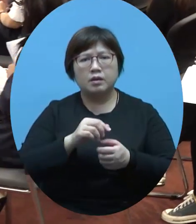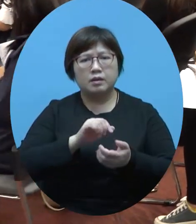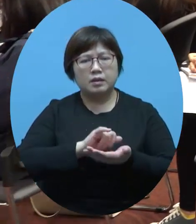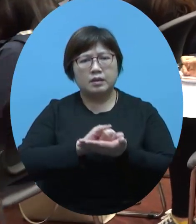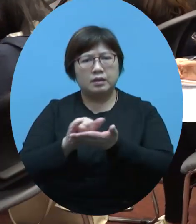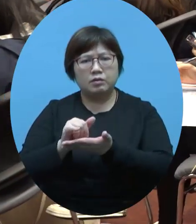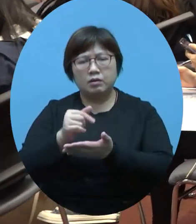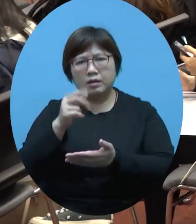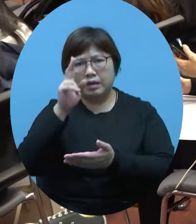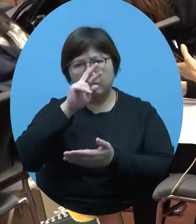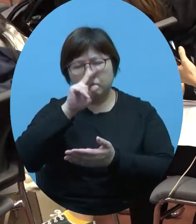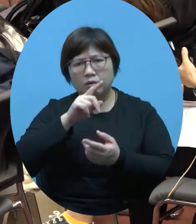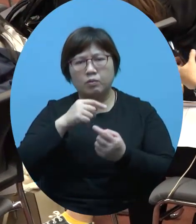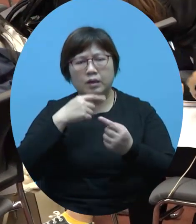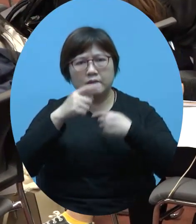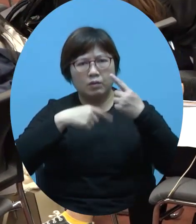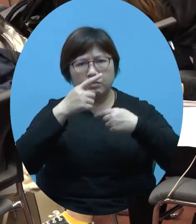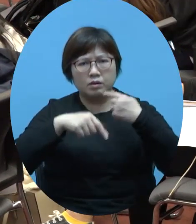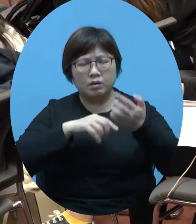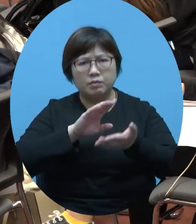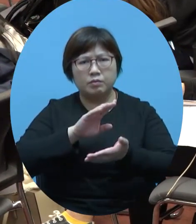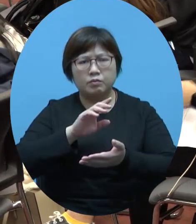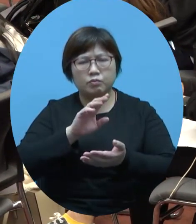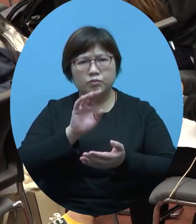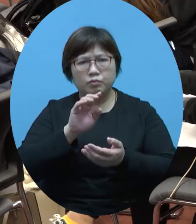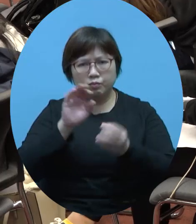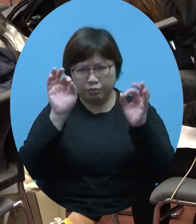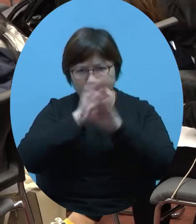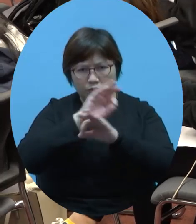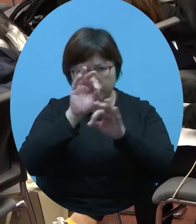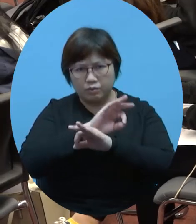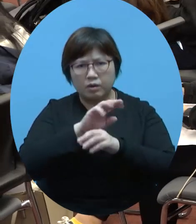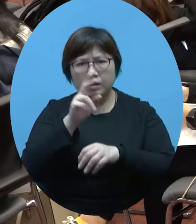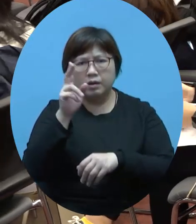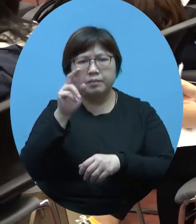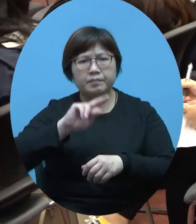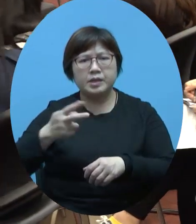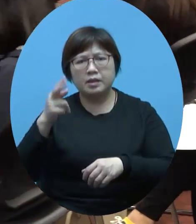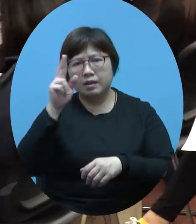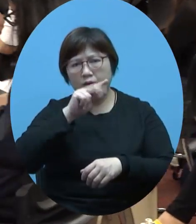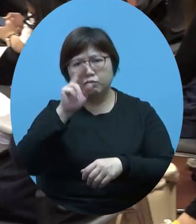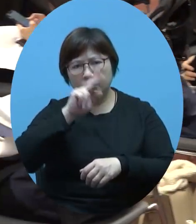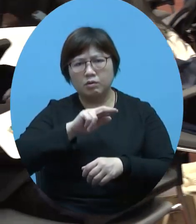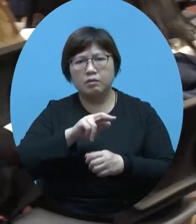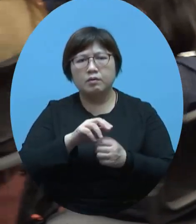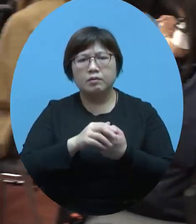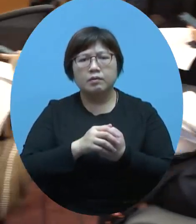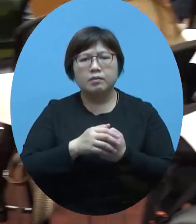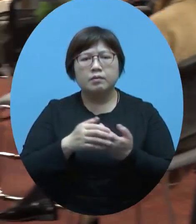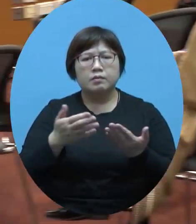可能是溝通上出現一些的失誤，一些誤會造成了送錯的情況出現啦。想問